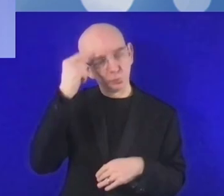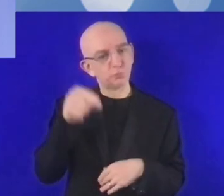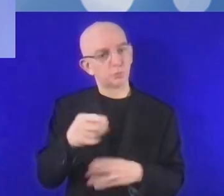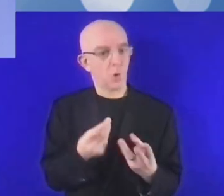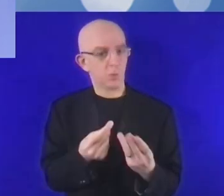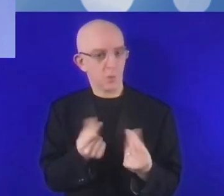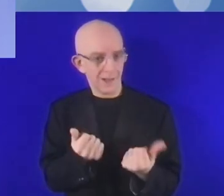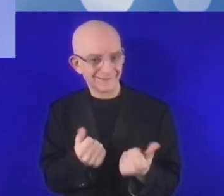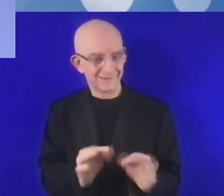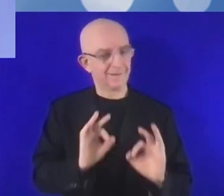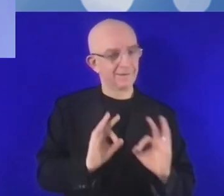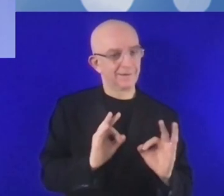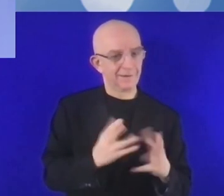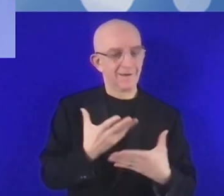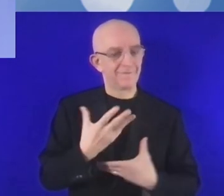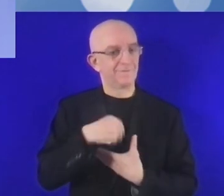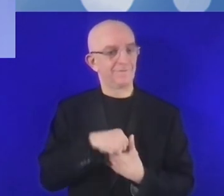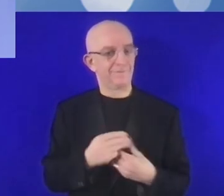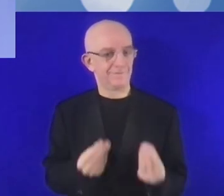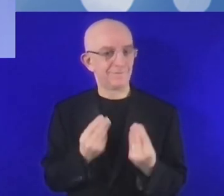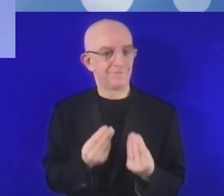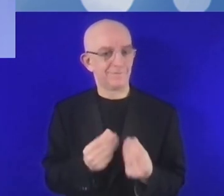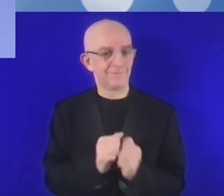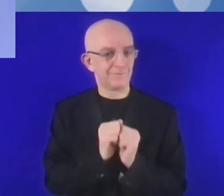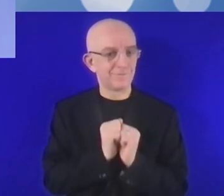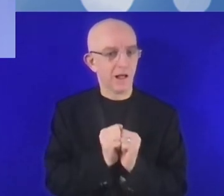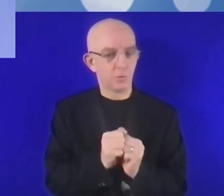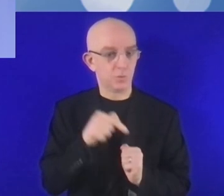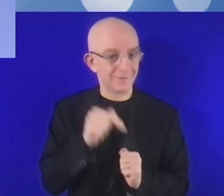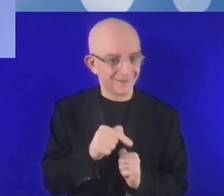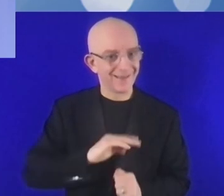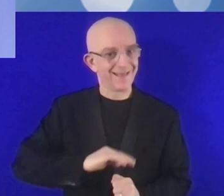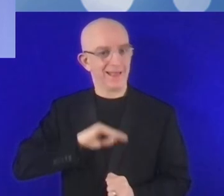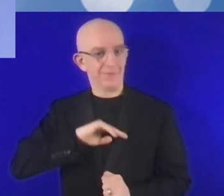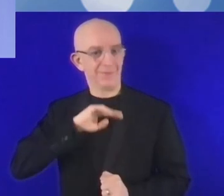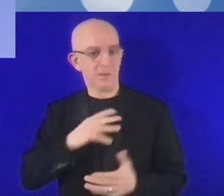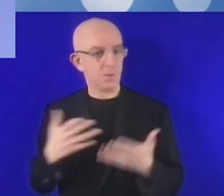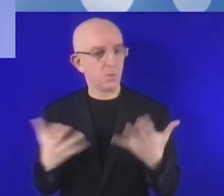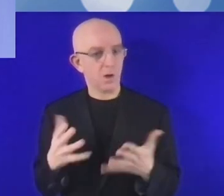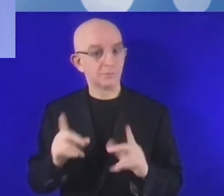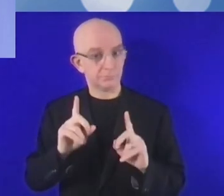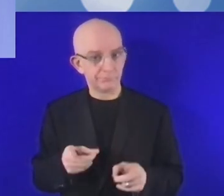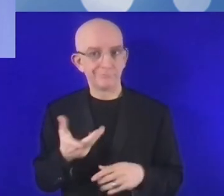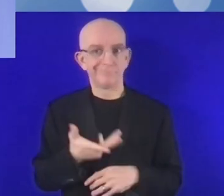те вопросы, которые мы обязаны учесть на тех поприщах, которые